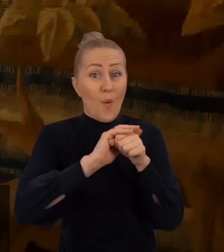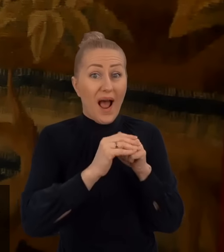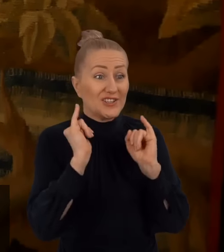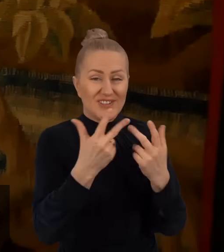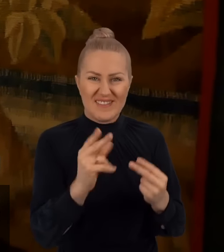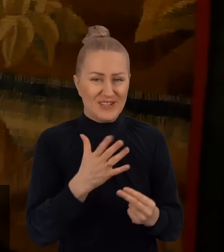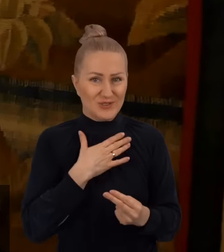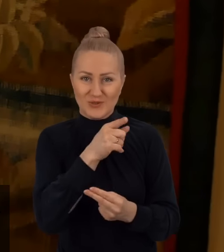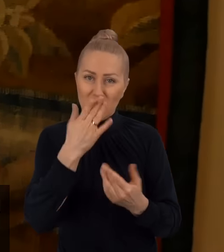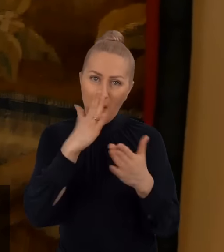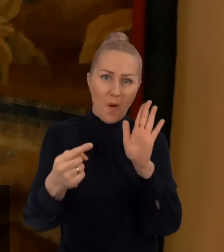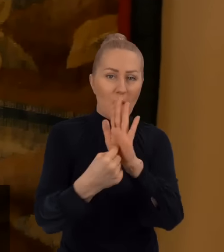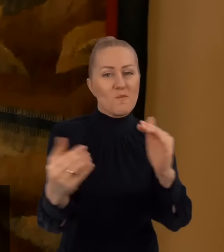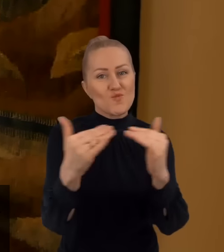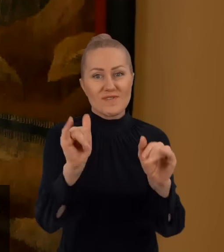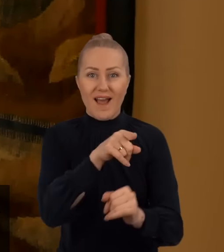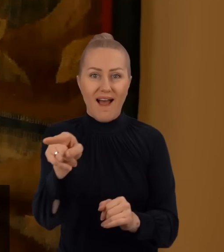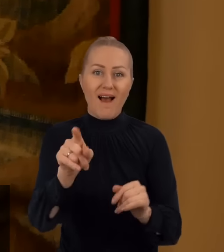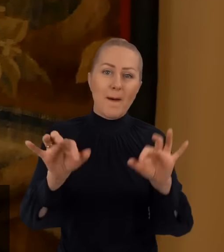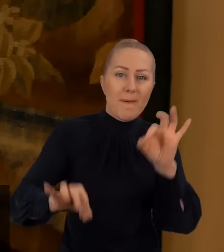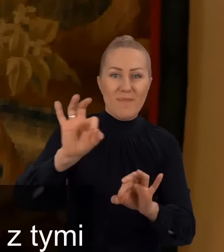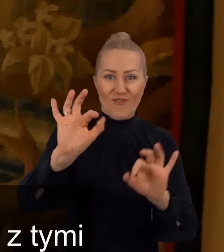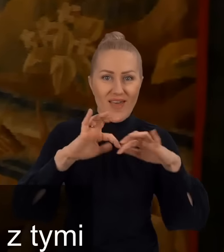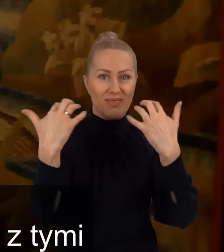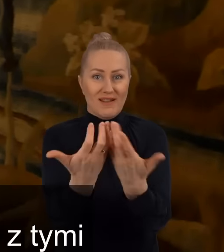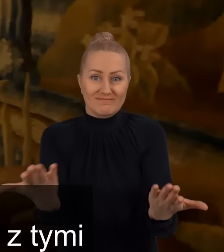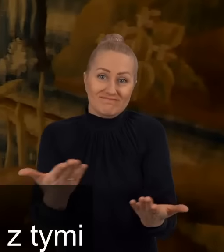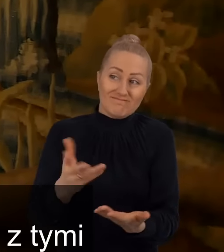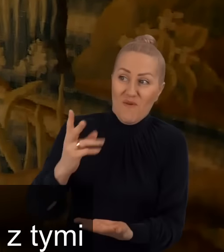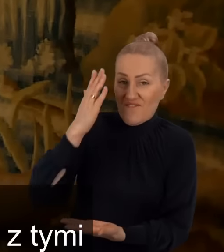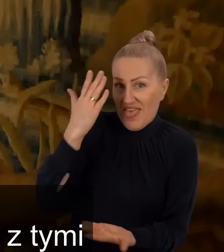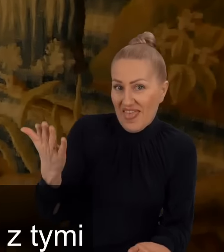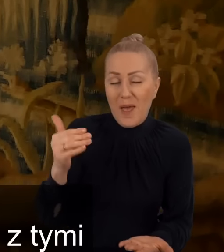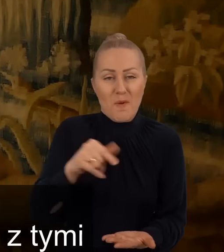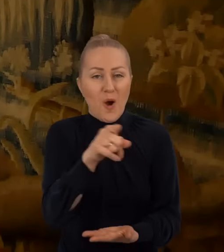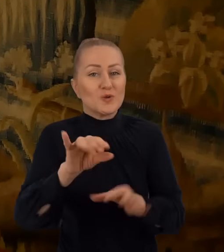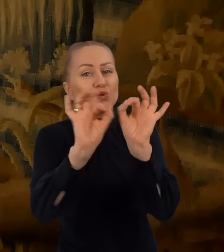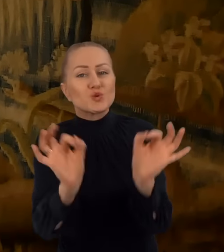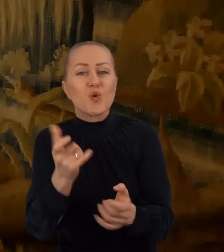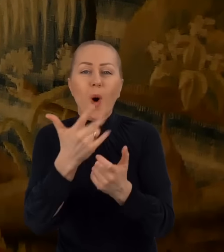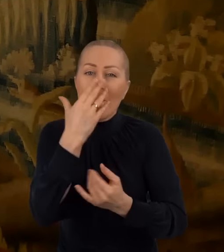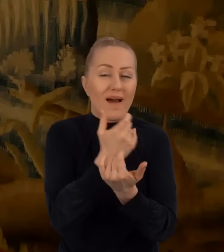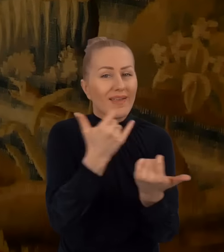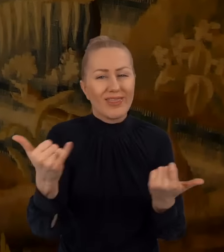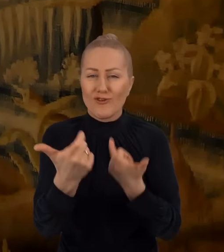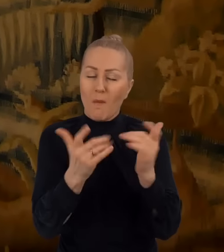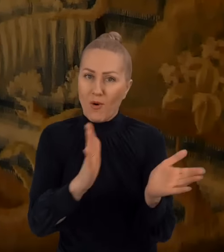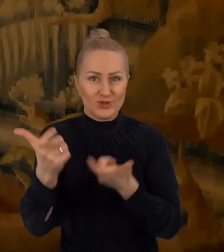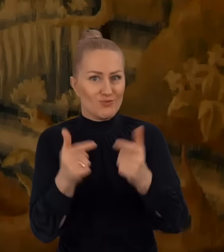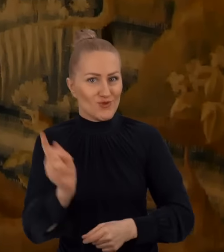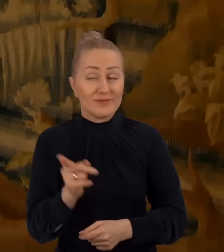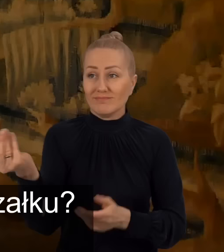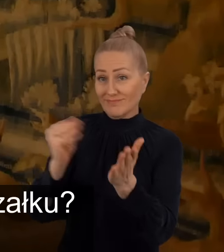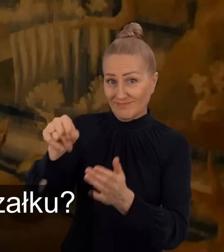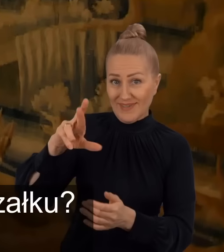zwierzątek. Może to jest kolejna alegoria debaty parlamentarnej. Kto wie? Trzeba będzie zrobić z tym jednak, z tymi dziełami sztuki porządek i zharmonizować je.